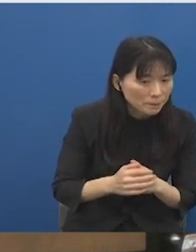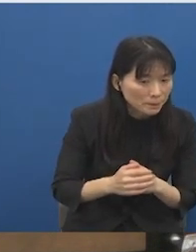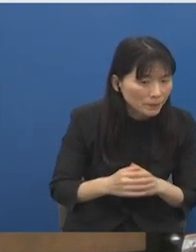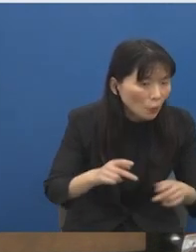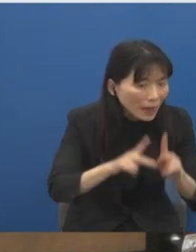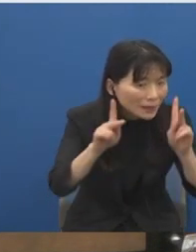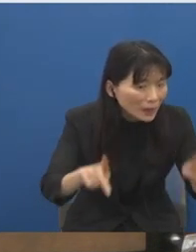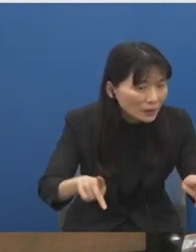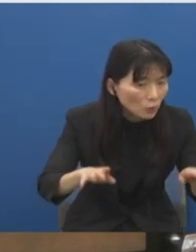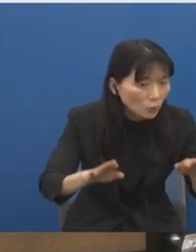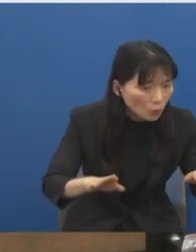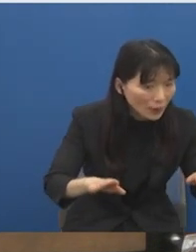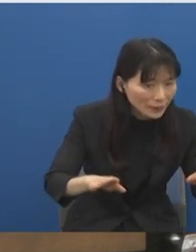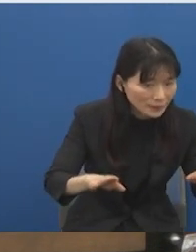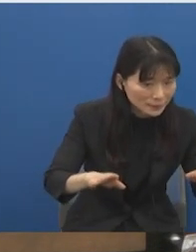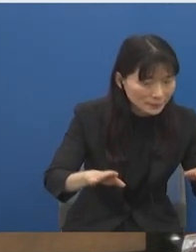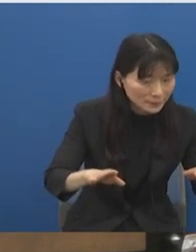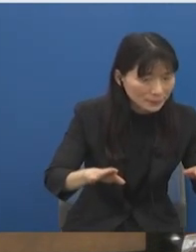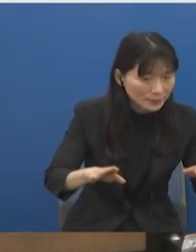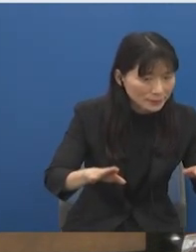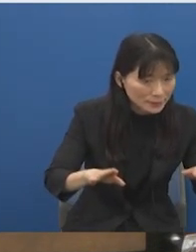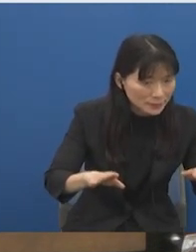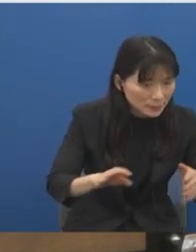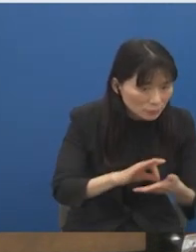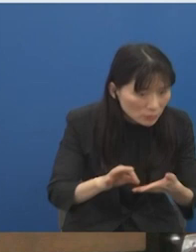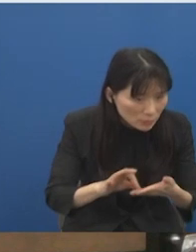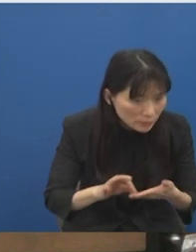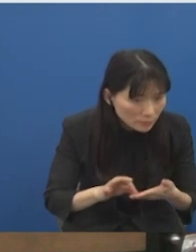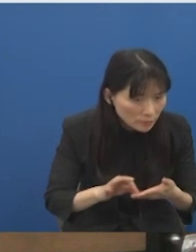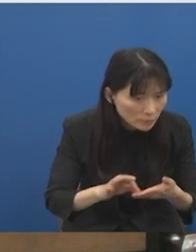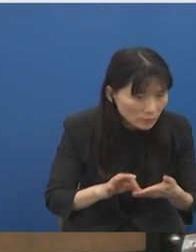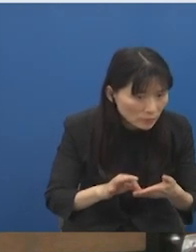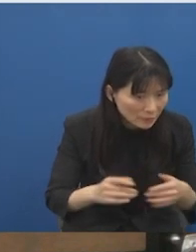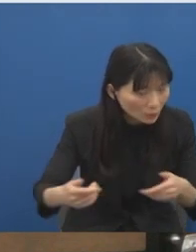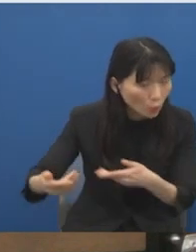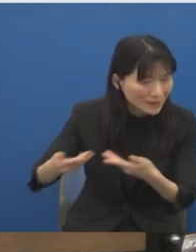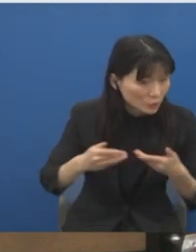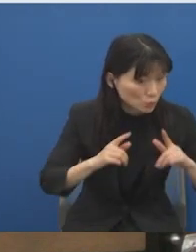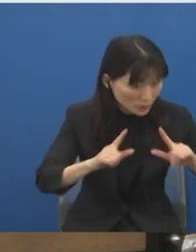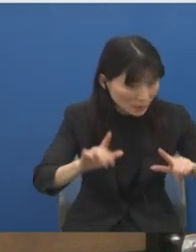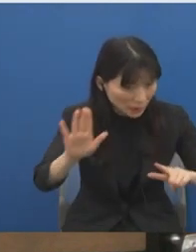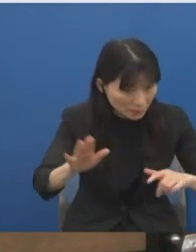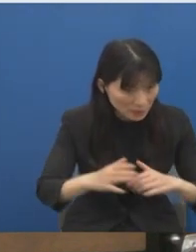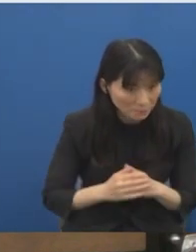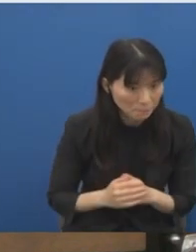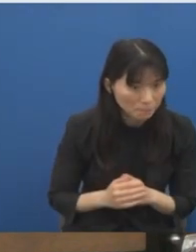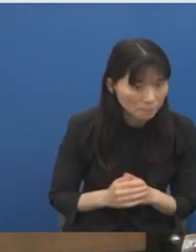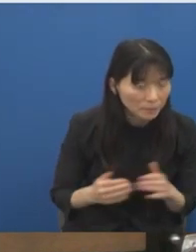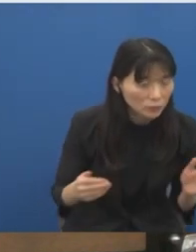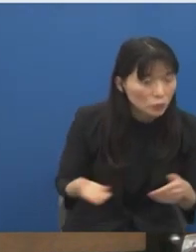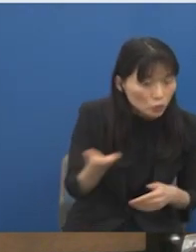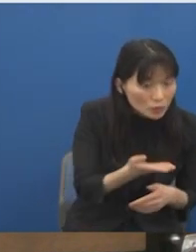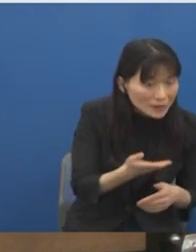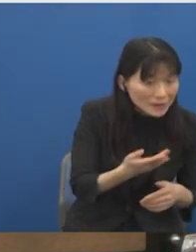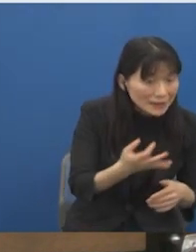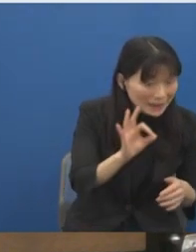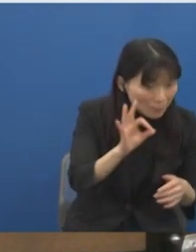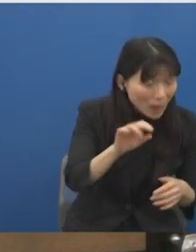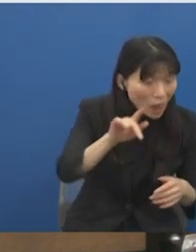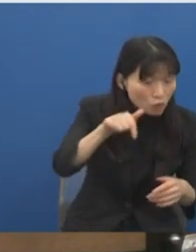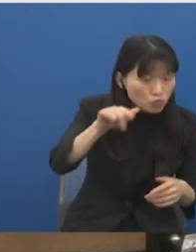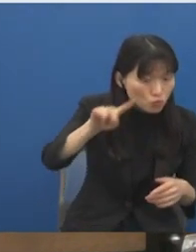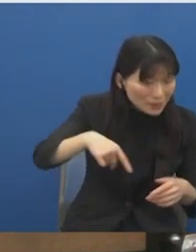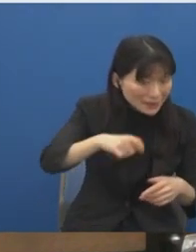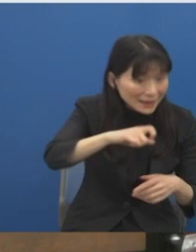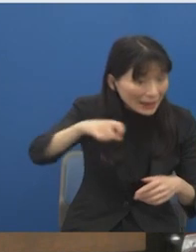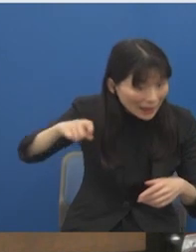を今回の事例に生かす必要性などについて質疑やご意見がありました。次に、氏名の振り仮名法制化に